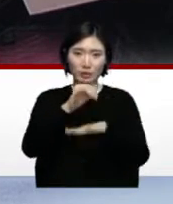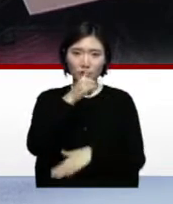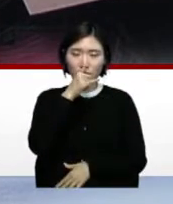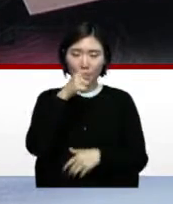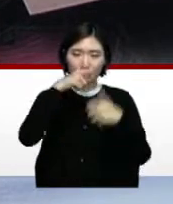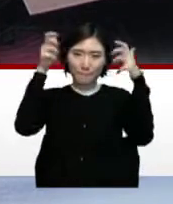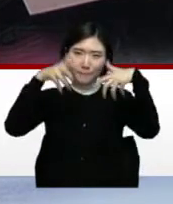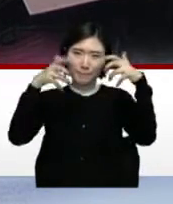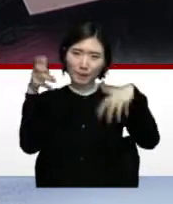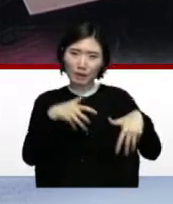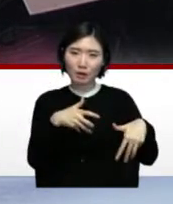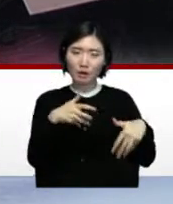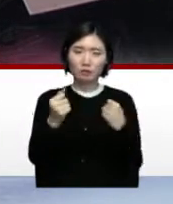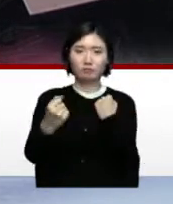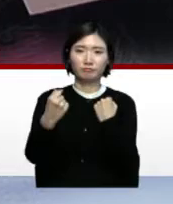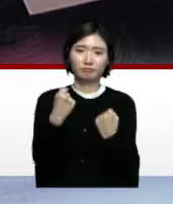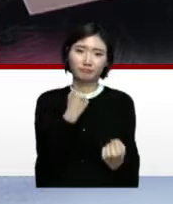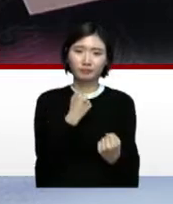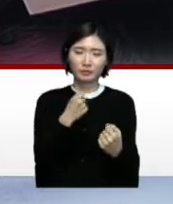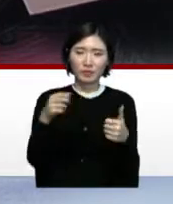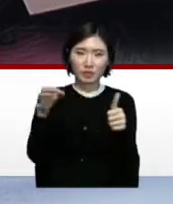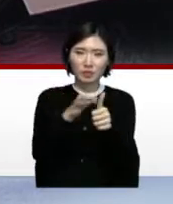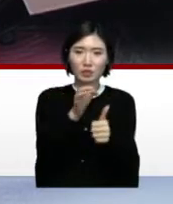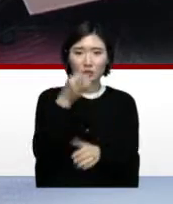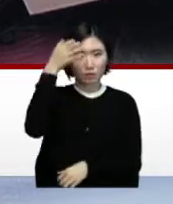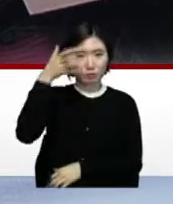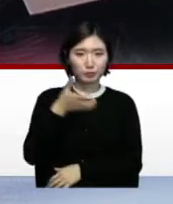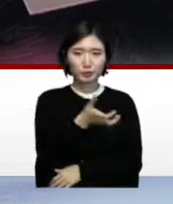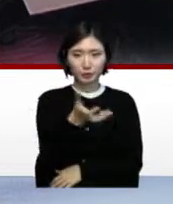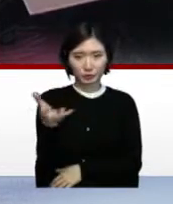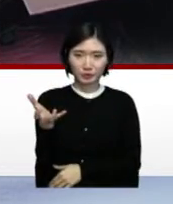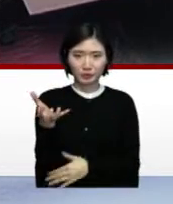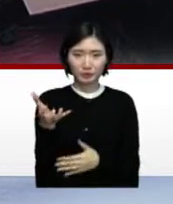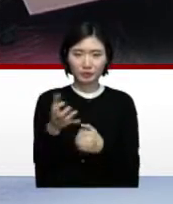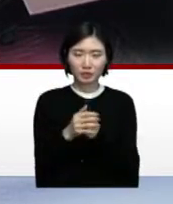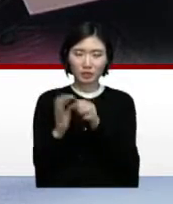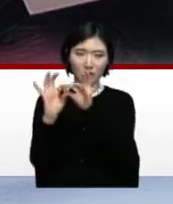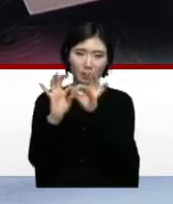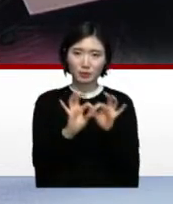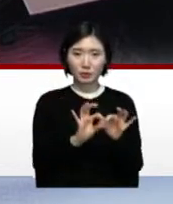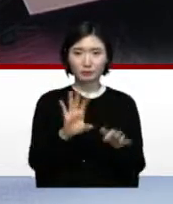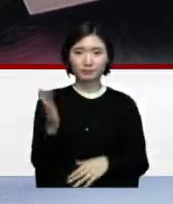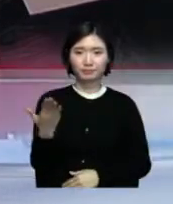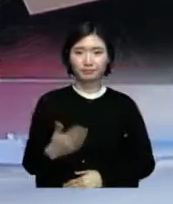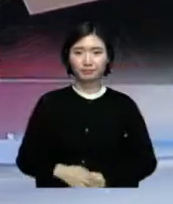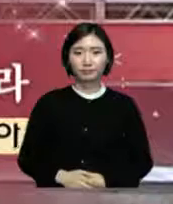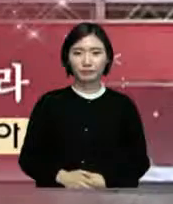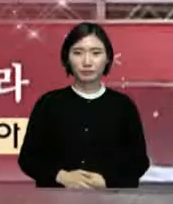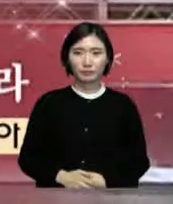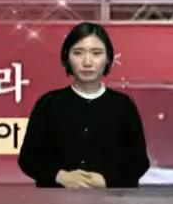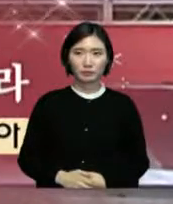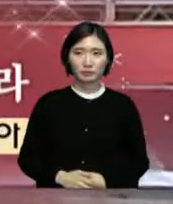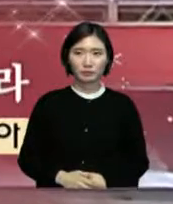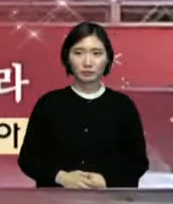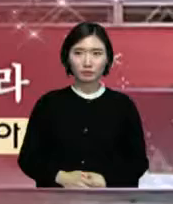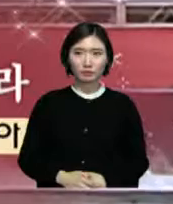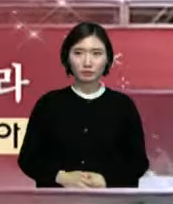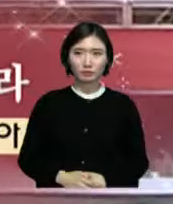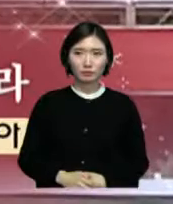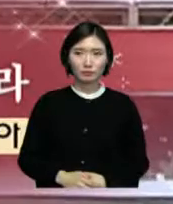비바람이 계속되는 궂은 날씨였지만 기부의 발길은 줄어들지 않았습니다. 보도에 신승훈 기자입니다.